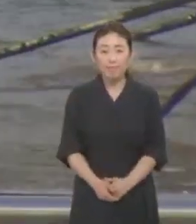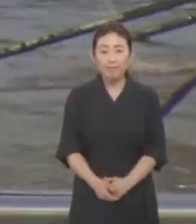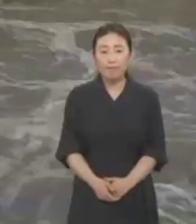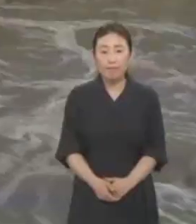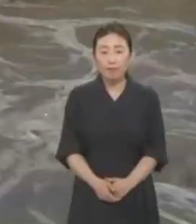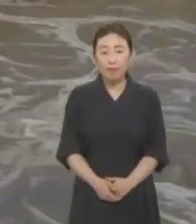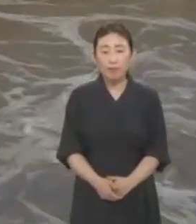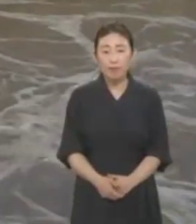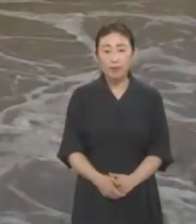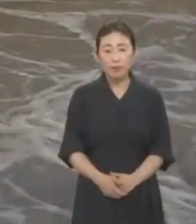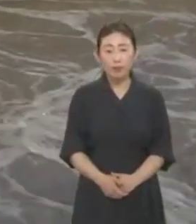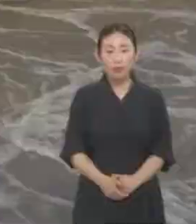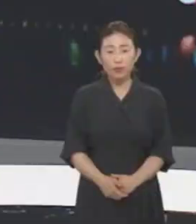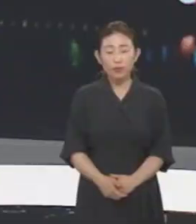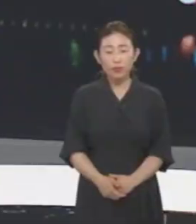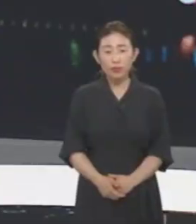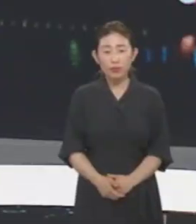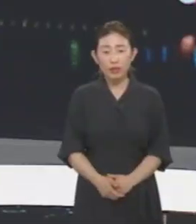됩니다.